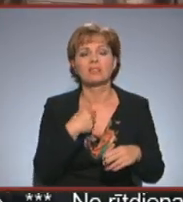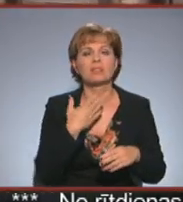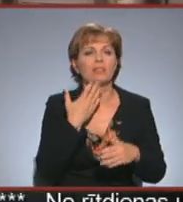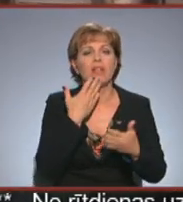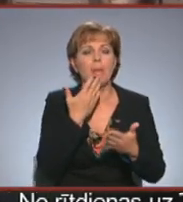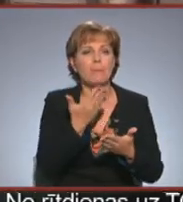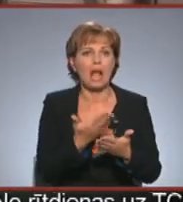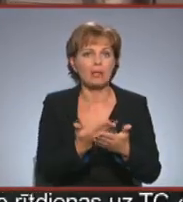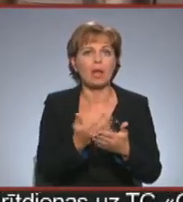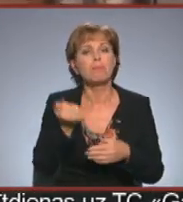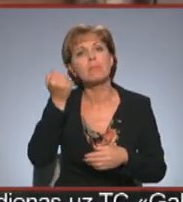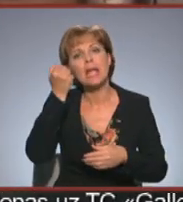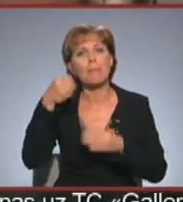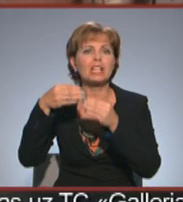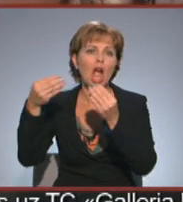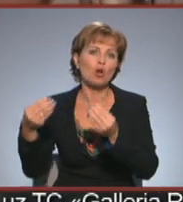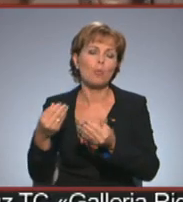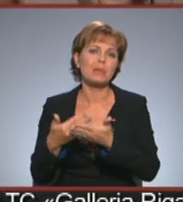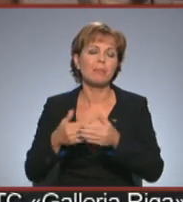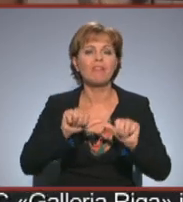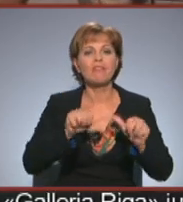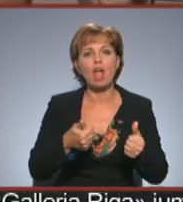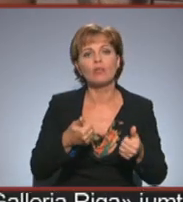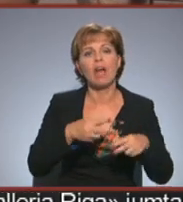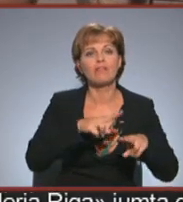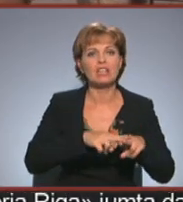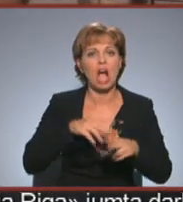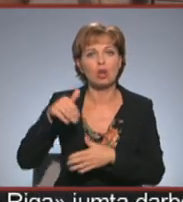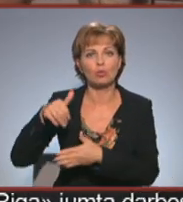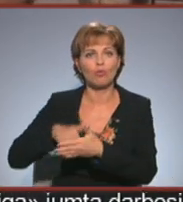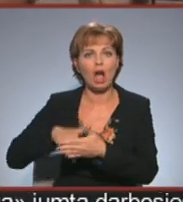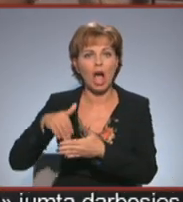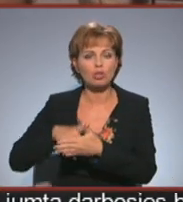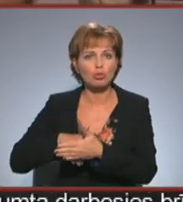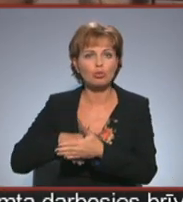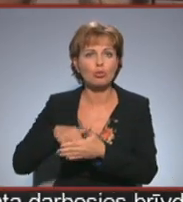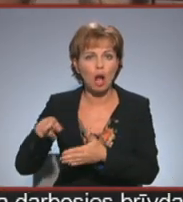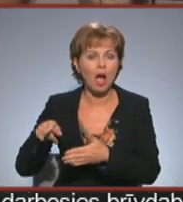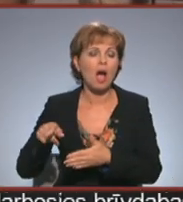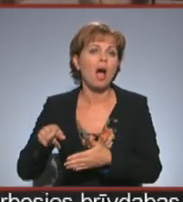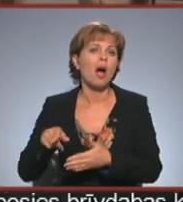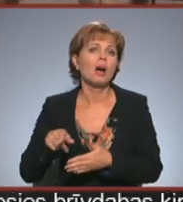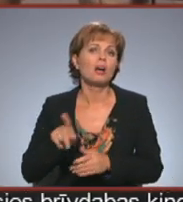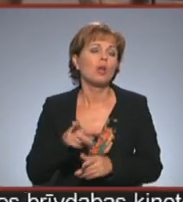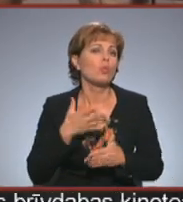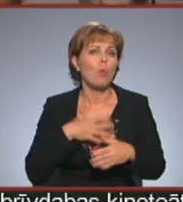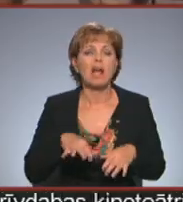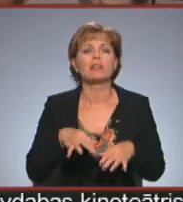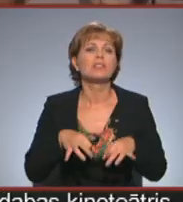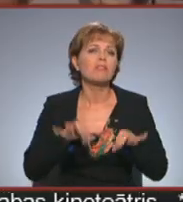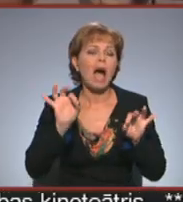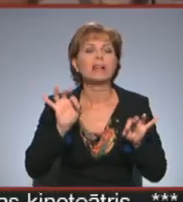kādu pieminekļu veidošanu un vietu vēsturē. Tas ir tiešām fons, ļoti svarīgs